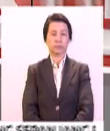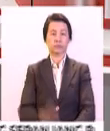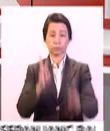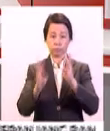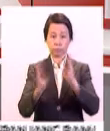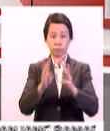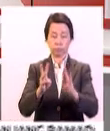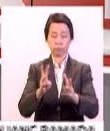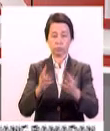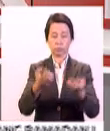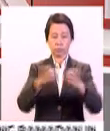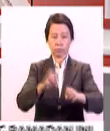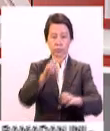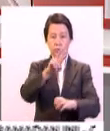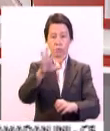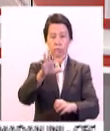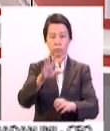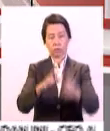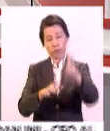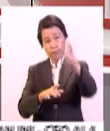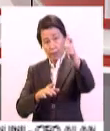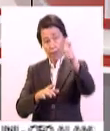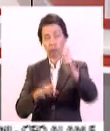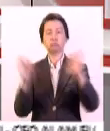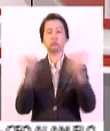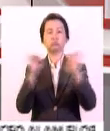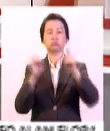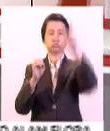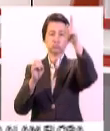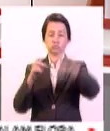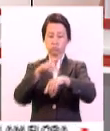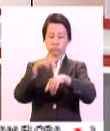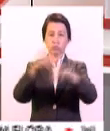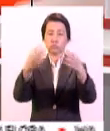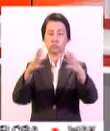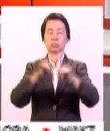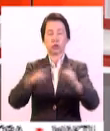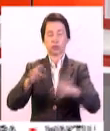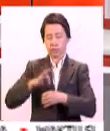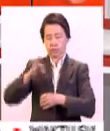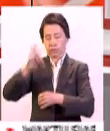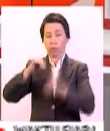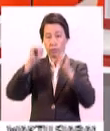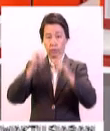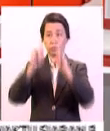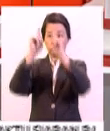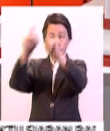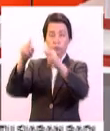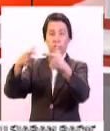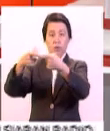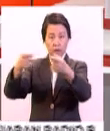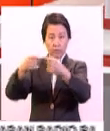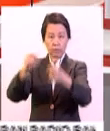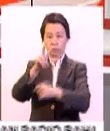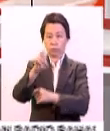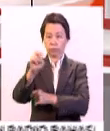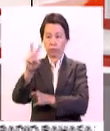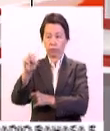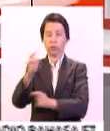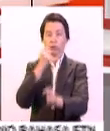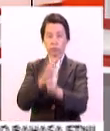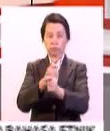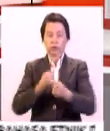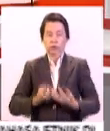Walaupun acara 25 meter pistol tidak dipertanding di Filipina, namun semangat untuk melayakkan diri ke Sukan Olimpik 2020